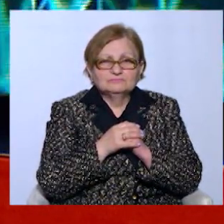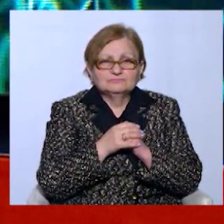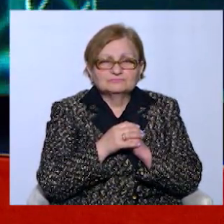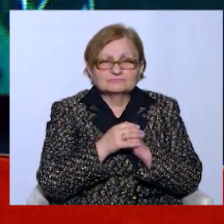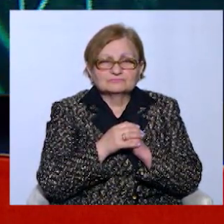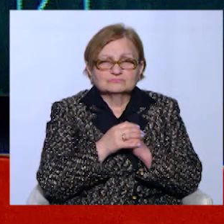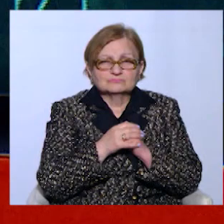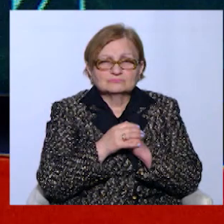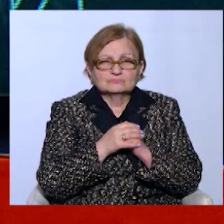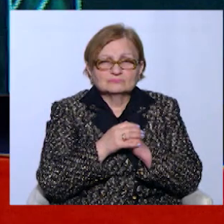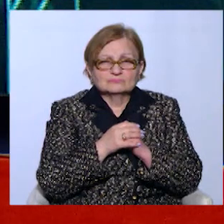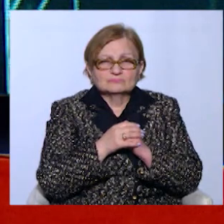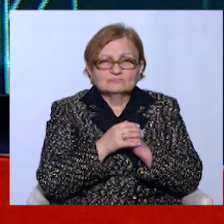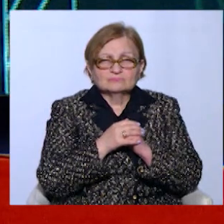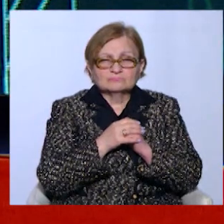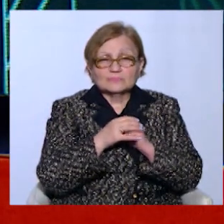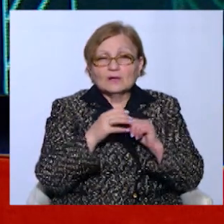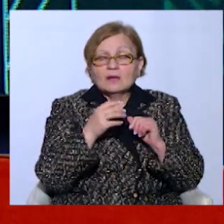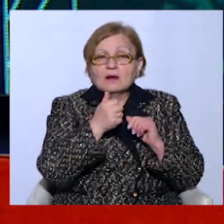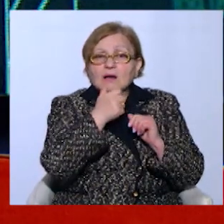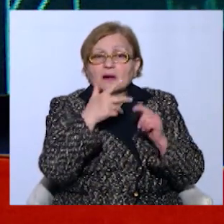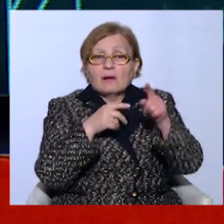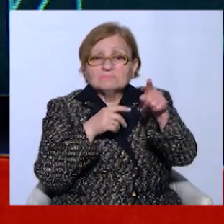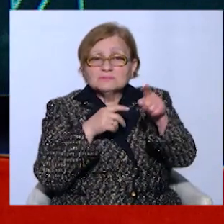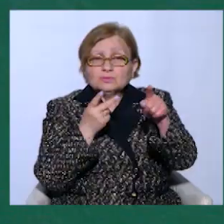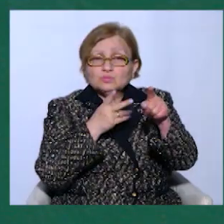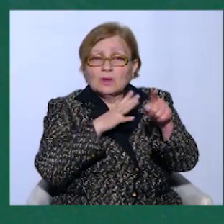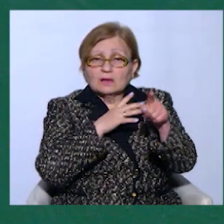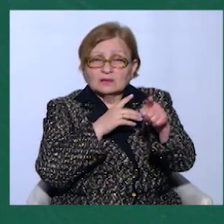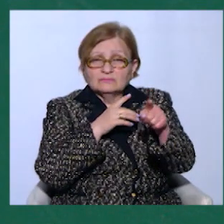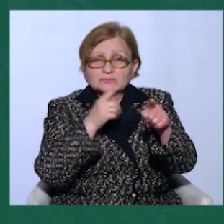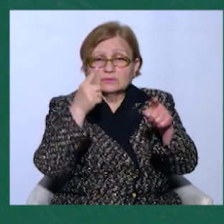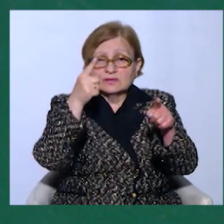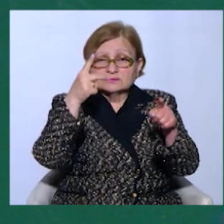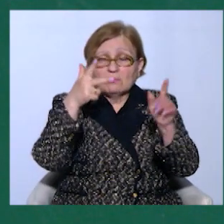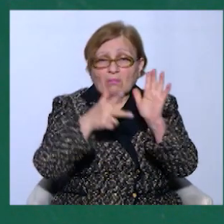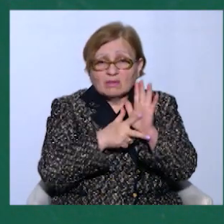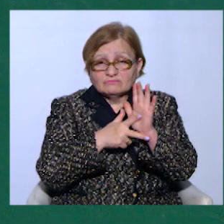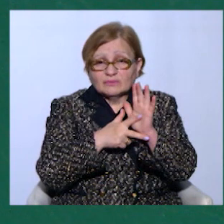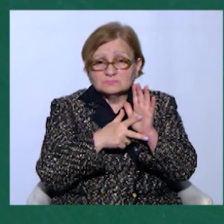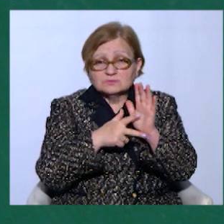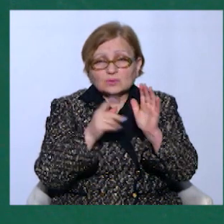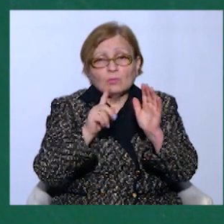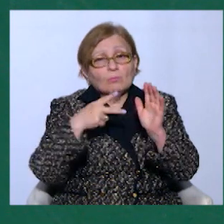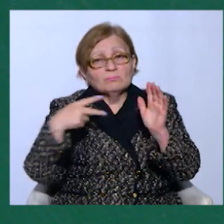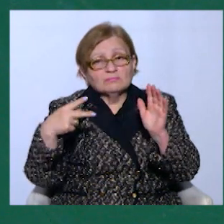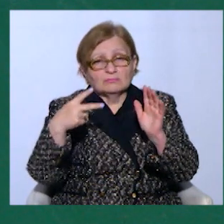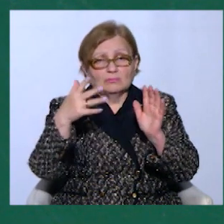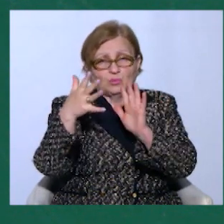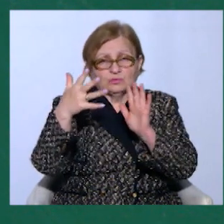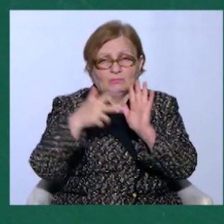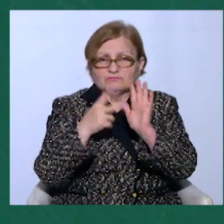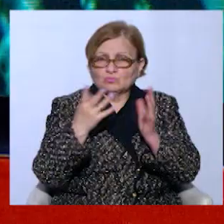რამდენი მერვედს უნდა გამოვაკლო 1/8, რომ მივიღო 5/8? ასეც ხვდები მე, ეს უნდა იყოს